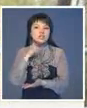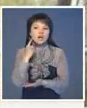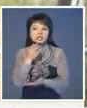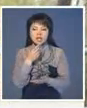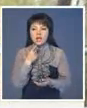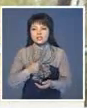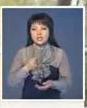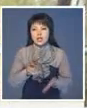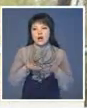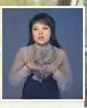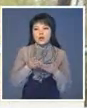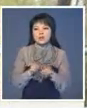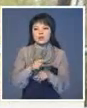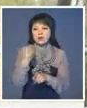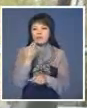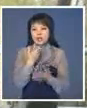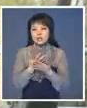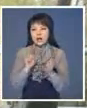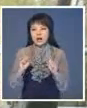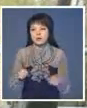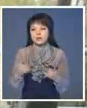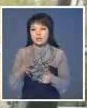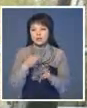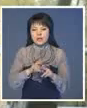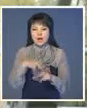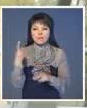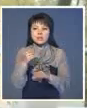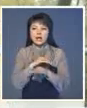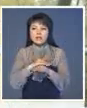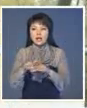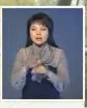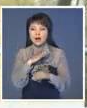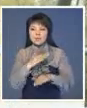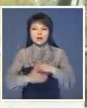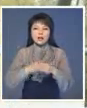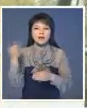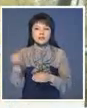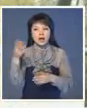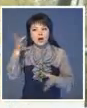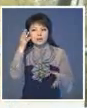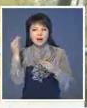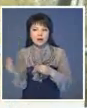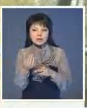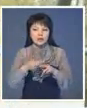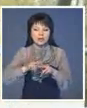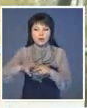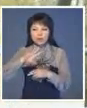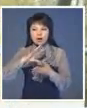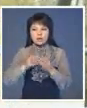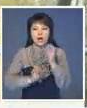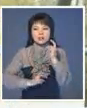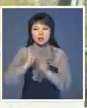түрі. Біз қазір даму кезеңінің тек бірінші сатысын игеріп жатырмыз. Бірақ осының өзінде бірнеше кемеміз бар. Оны